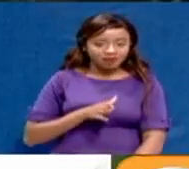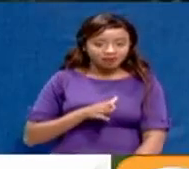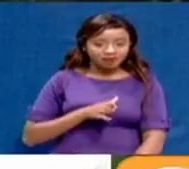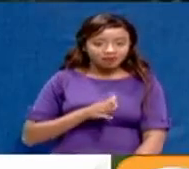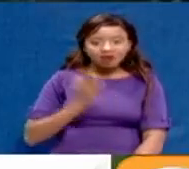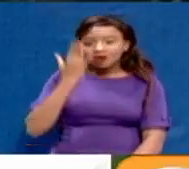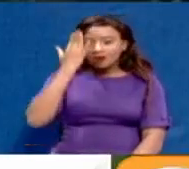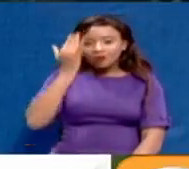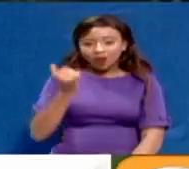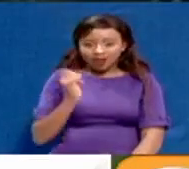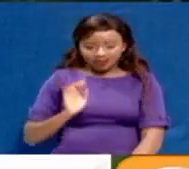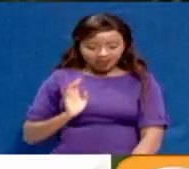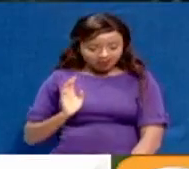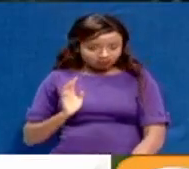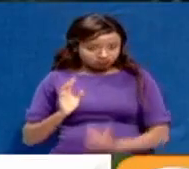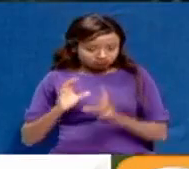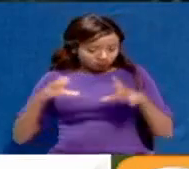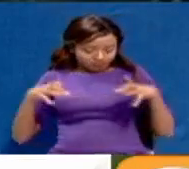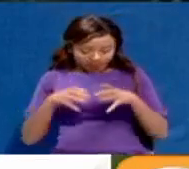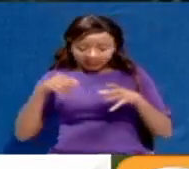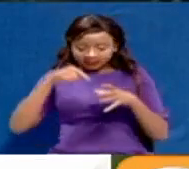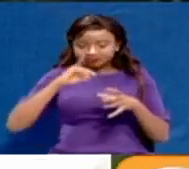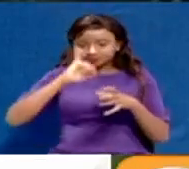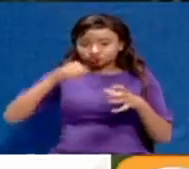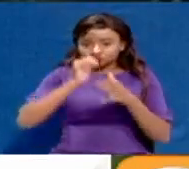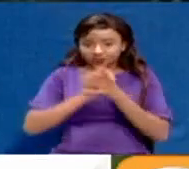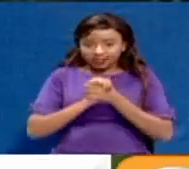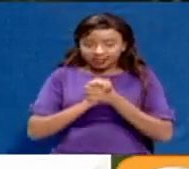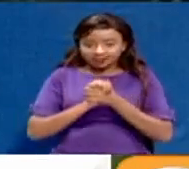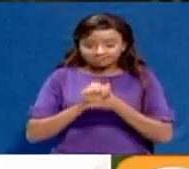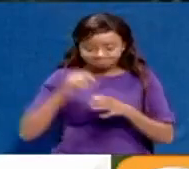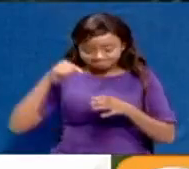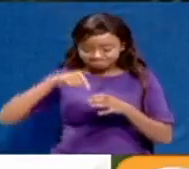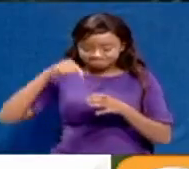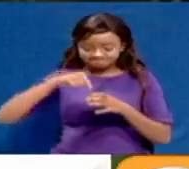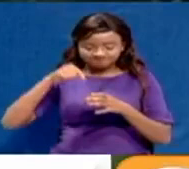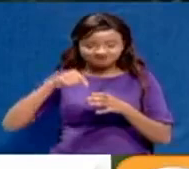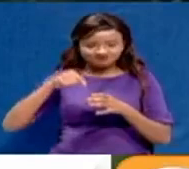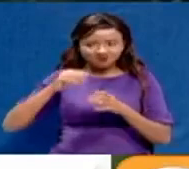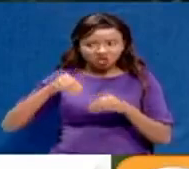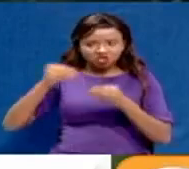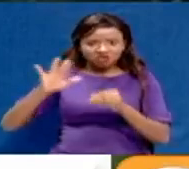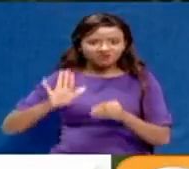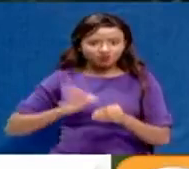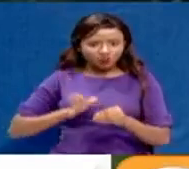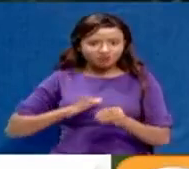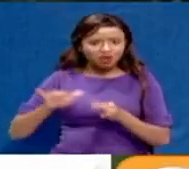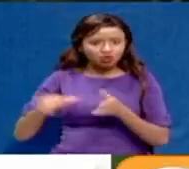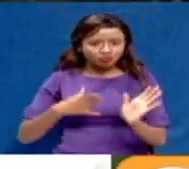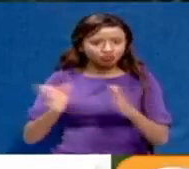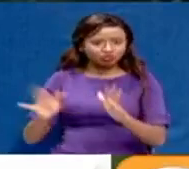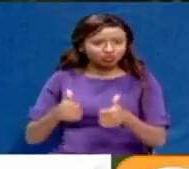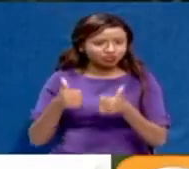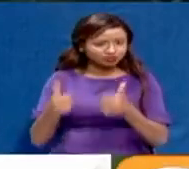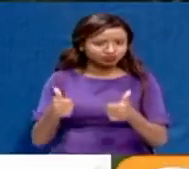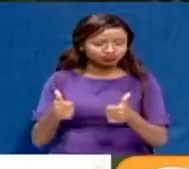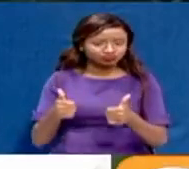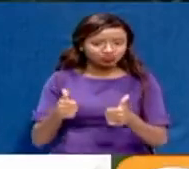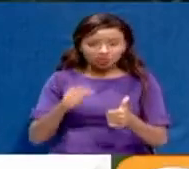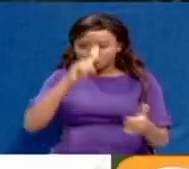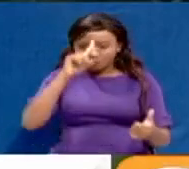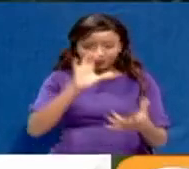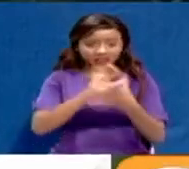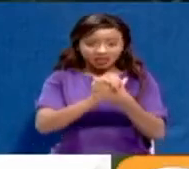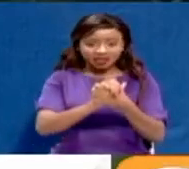kwanza chama chetu cha Jubilee ni chama ambacho tumapatia wanawake nafasi nzuri kabisa.